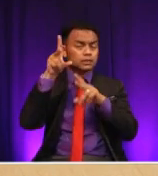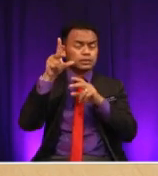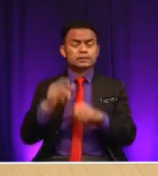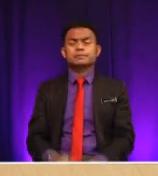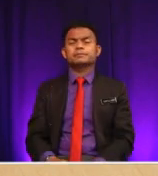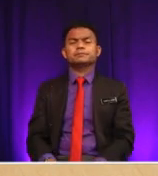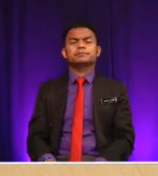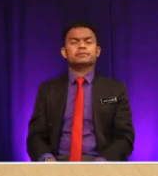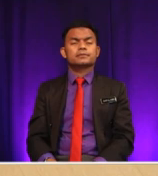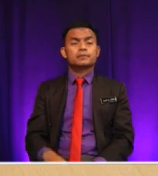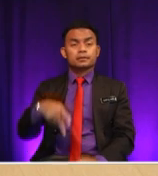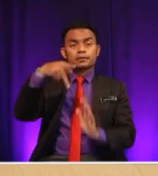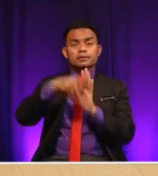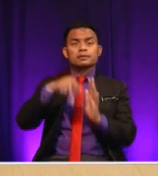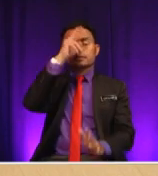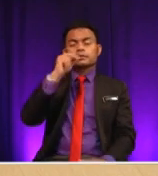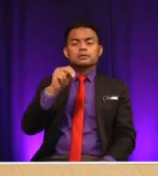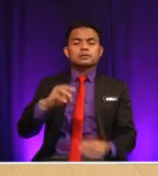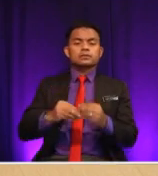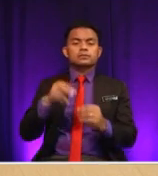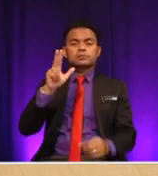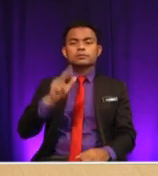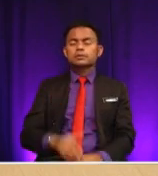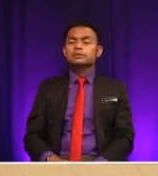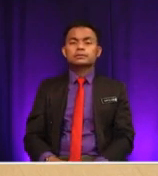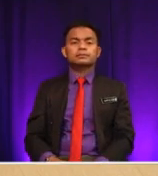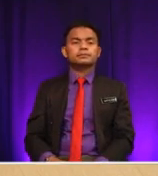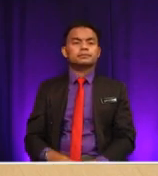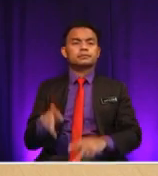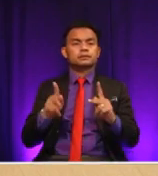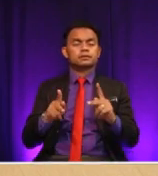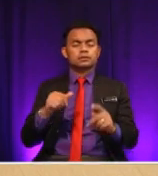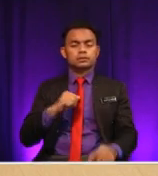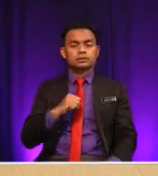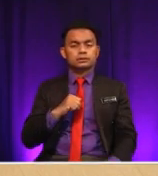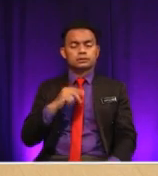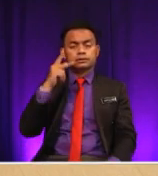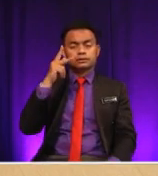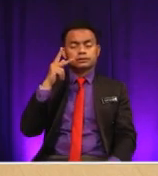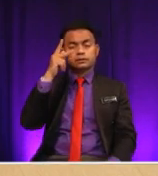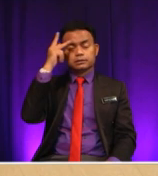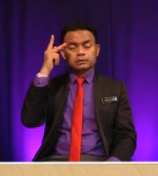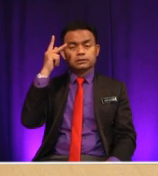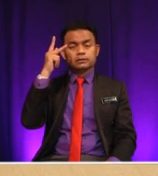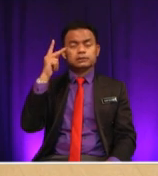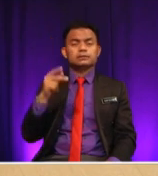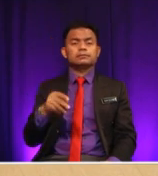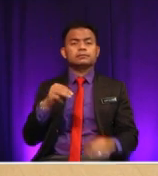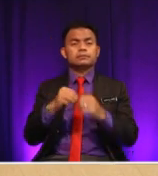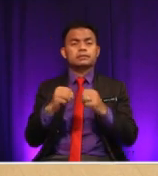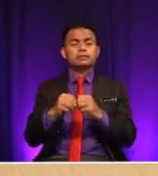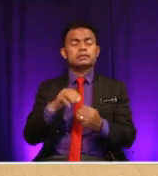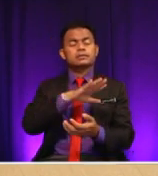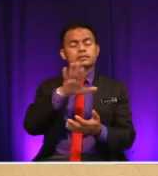rangkap yang ketiga persoalan pada rangkap kalau diri kena Angkara turutlah susah sanak saudara di sini kita boleh